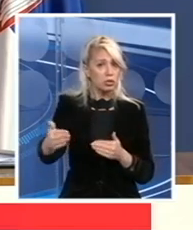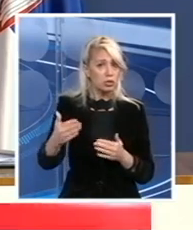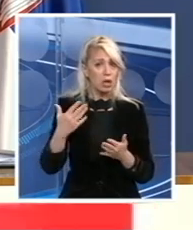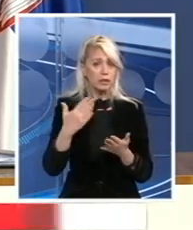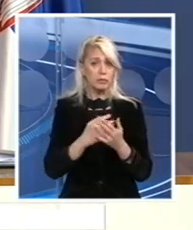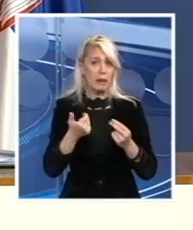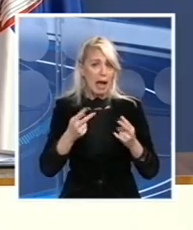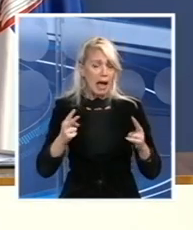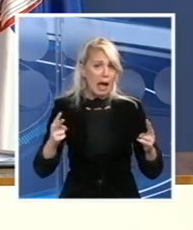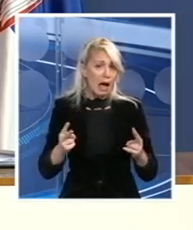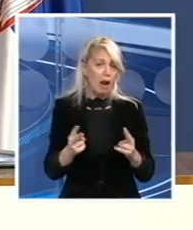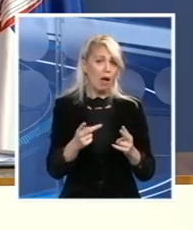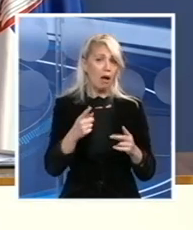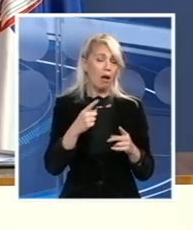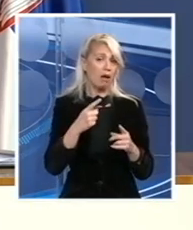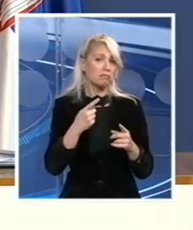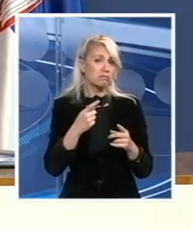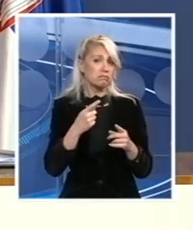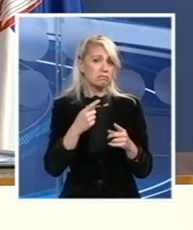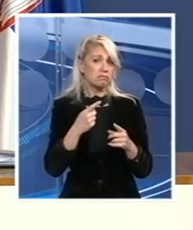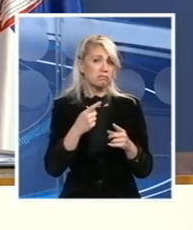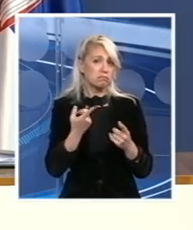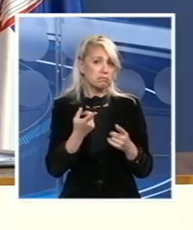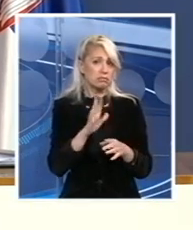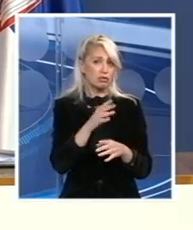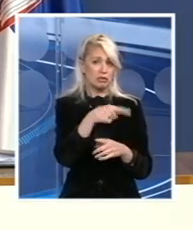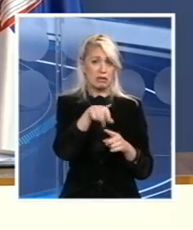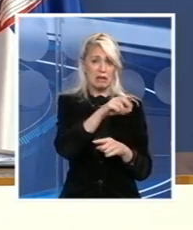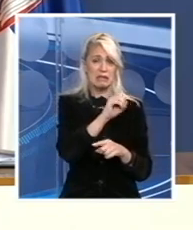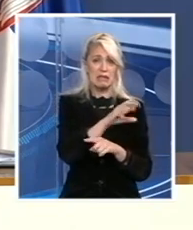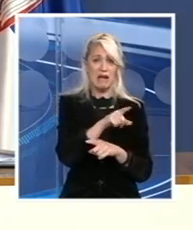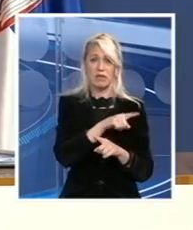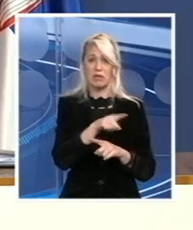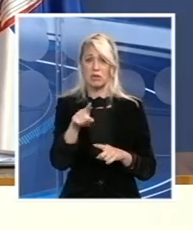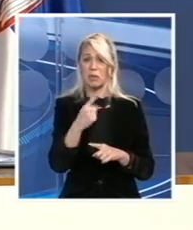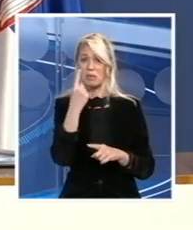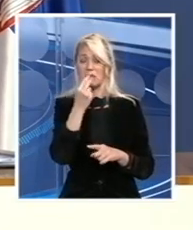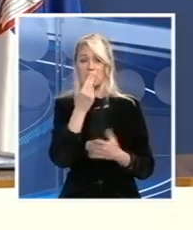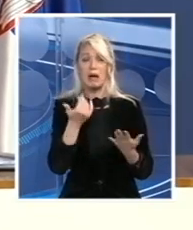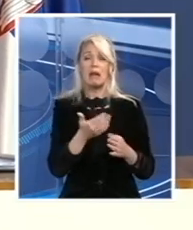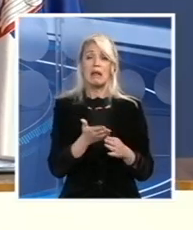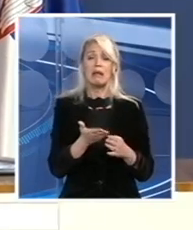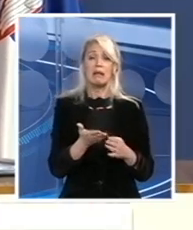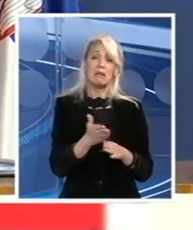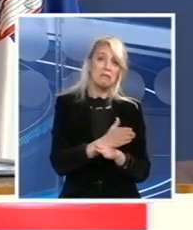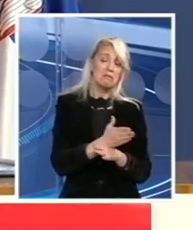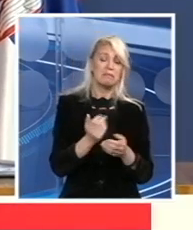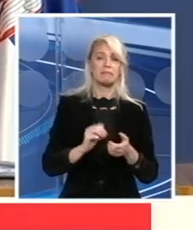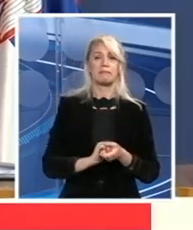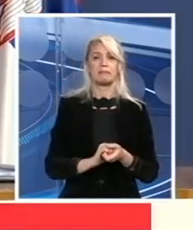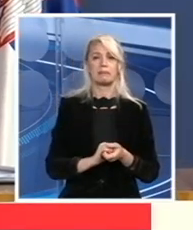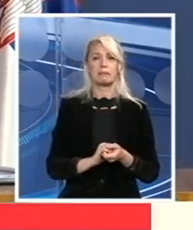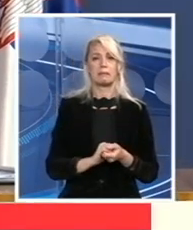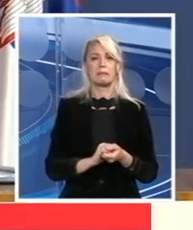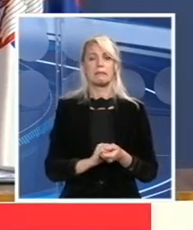malo relaksirati? Da li će biti vaša preporuka do 1. maja ili ništa pre 1. maja? Da, to ćete mi pričati. Hoćemo prvo